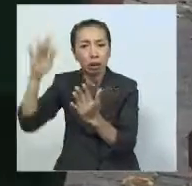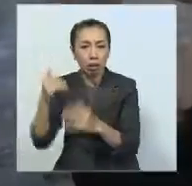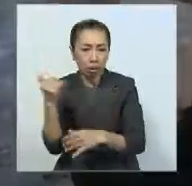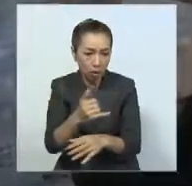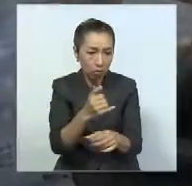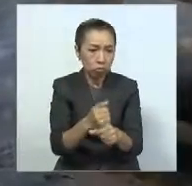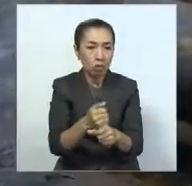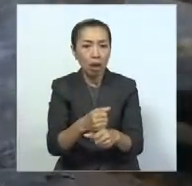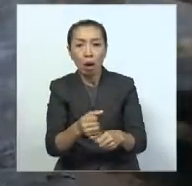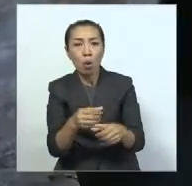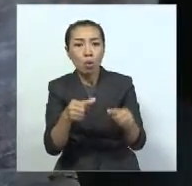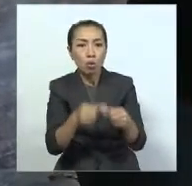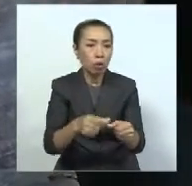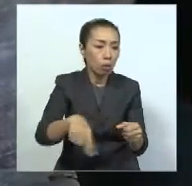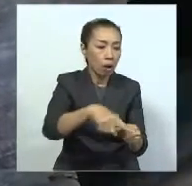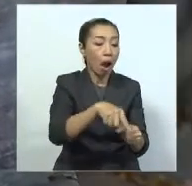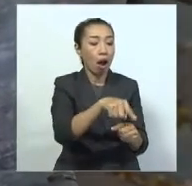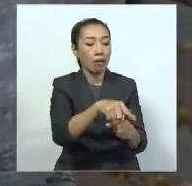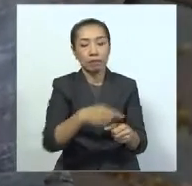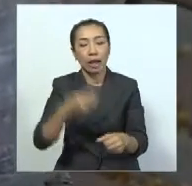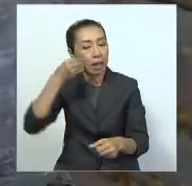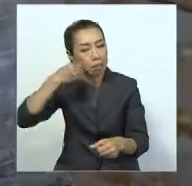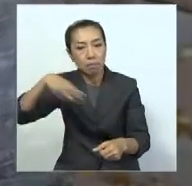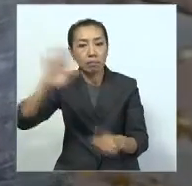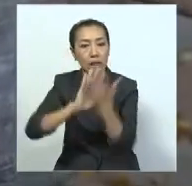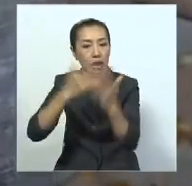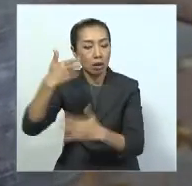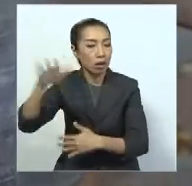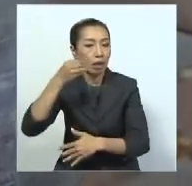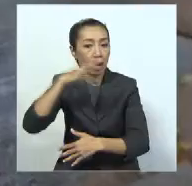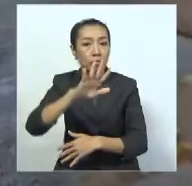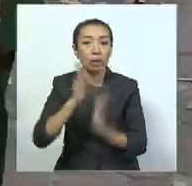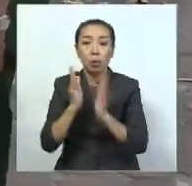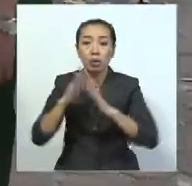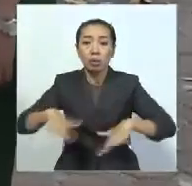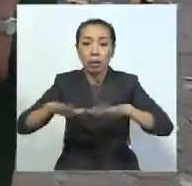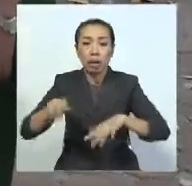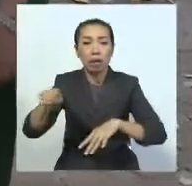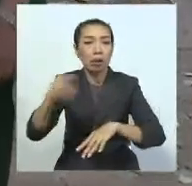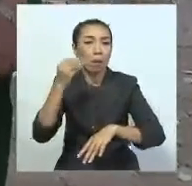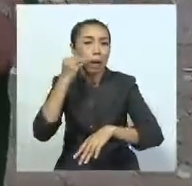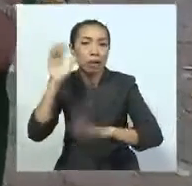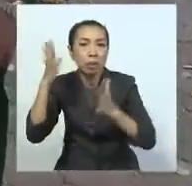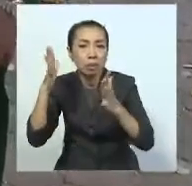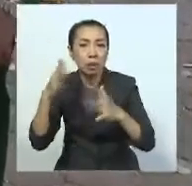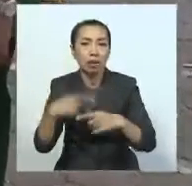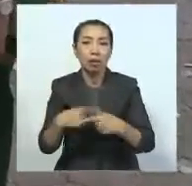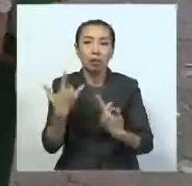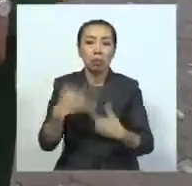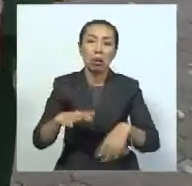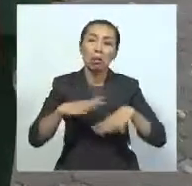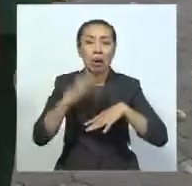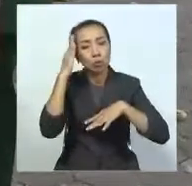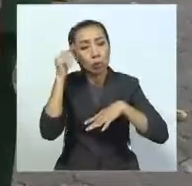ส่งกลับประเทศส่วนคนที่เป็นคนปกติแต่ว่าเป็นคนเร่ร่อนเนี่ยนะเขาก็จะช่วยในการหาที่อยู่อาศัย